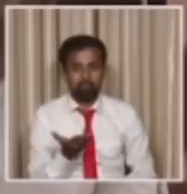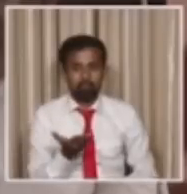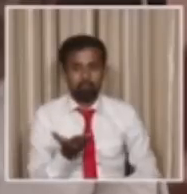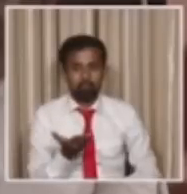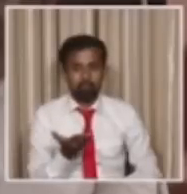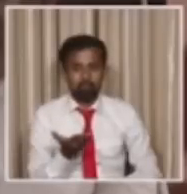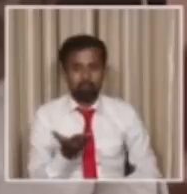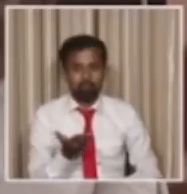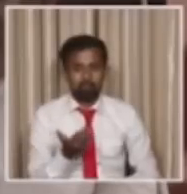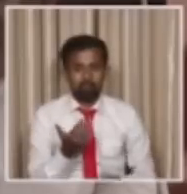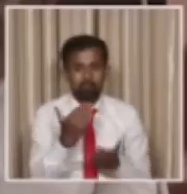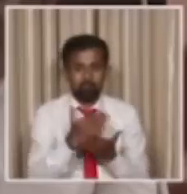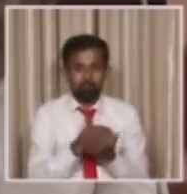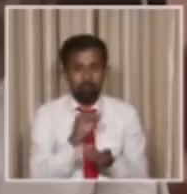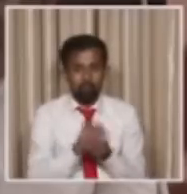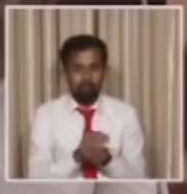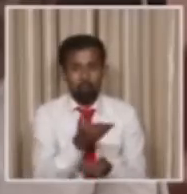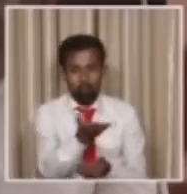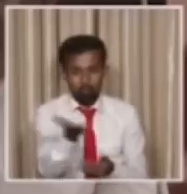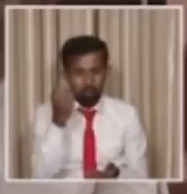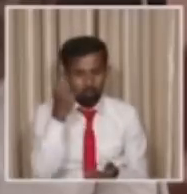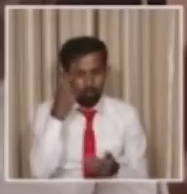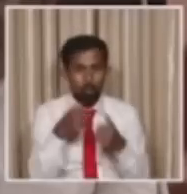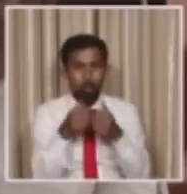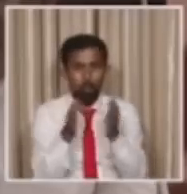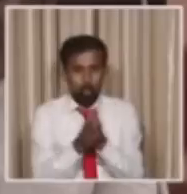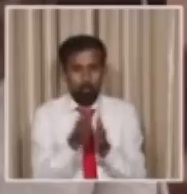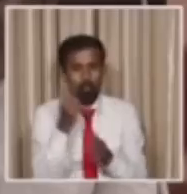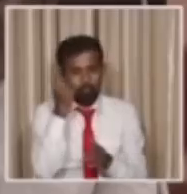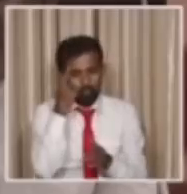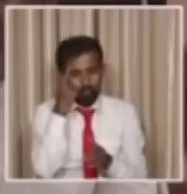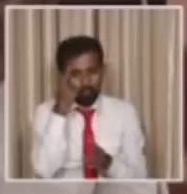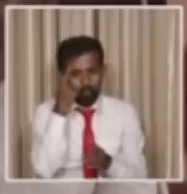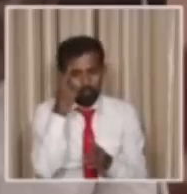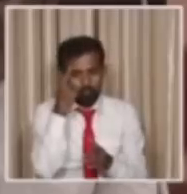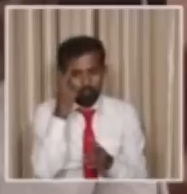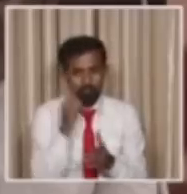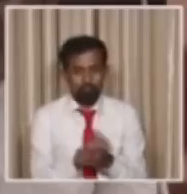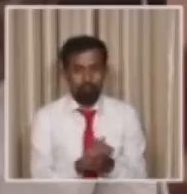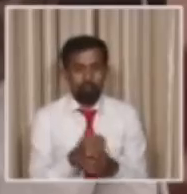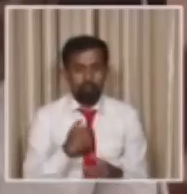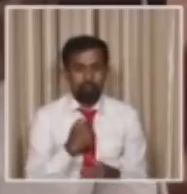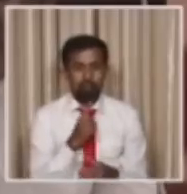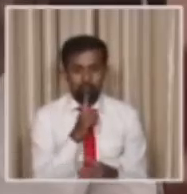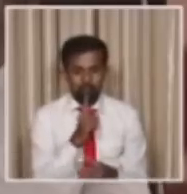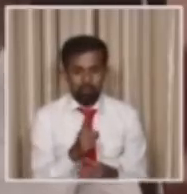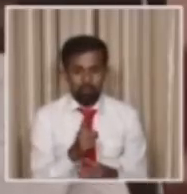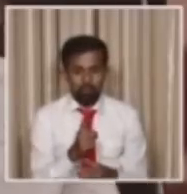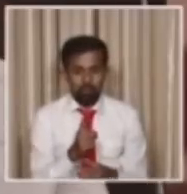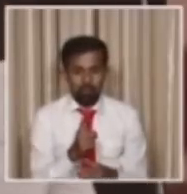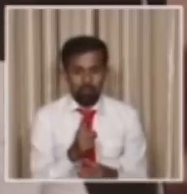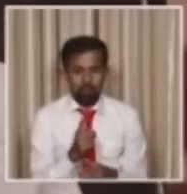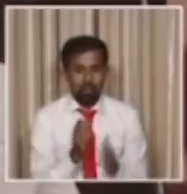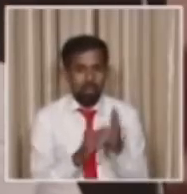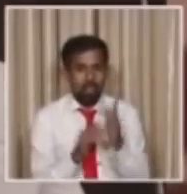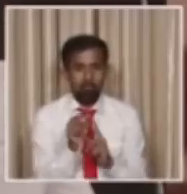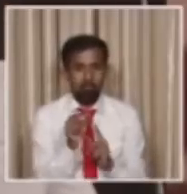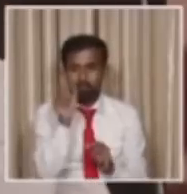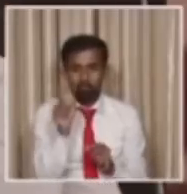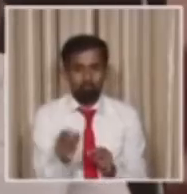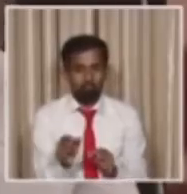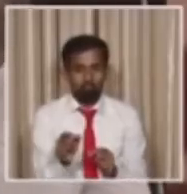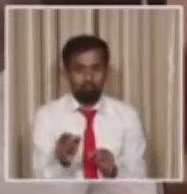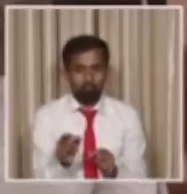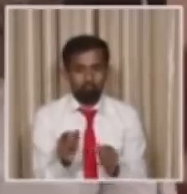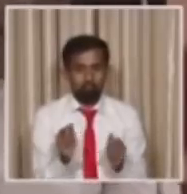ඒකට හොඳට කරුණු තියෙනවා. ඔබතුමත් දන්නවා සියලු දෙනා දන්නවා. ඒ නෑ නෑ මං කියන්නේ